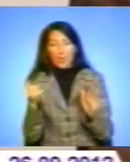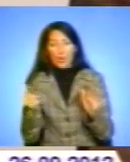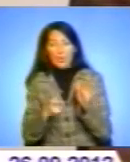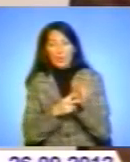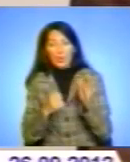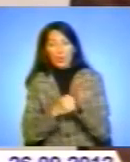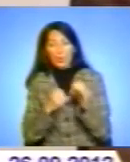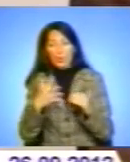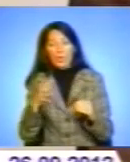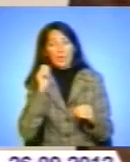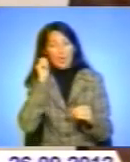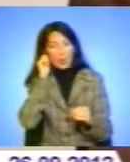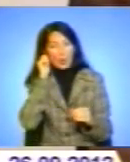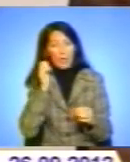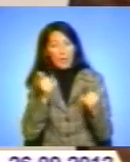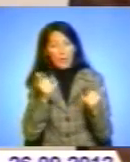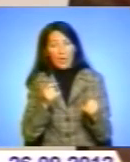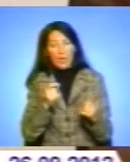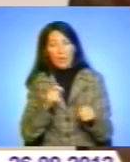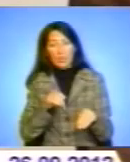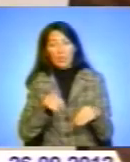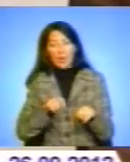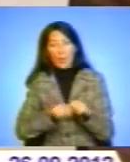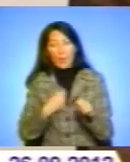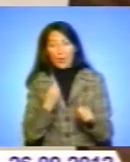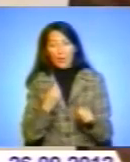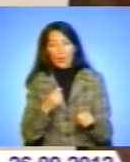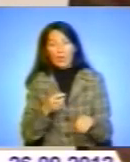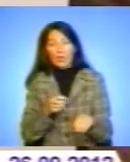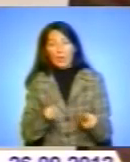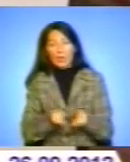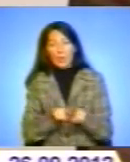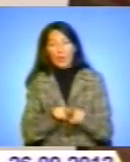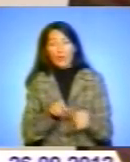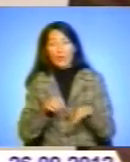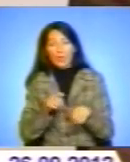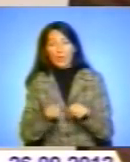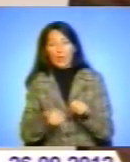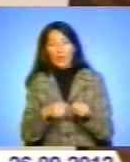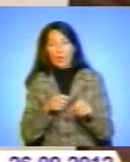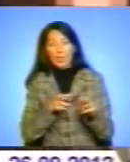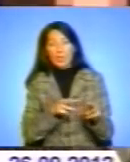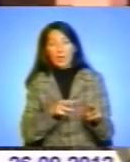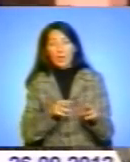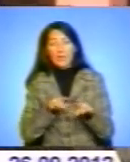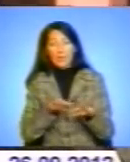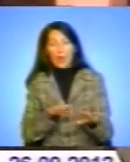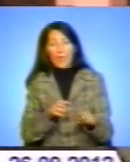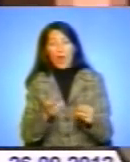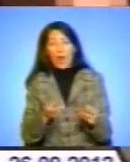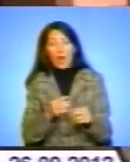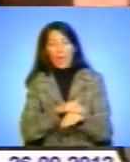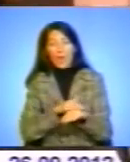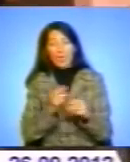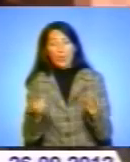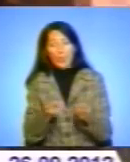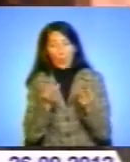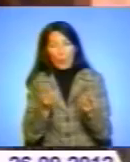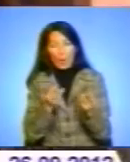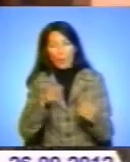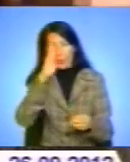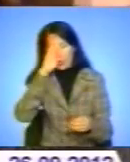час вирішується питання про порушення кримінальної справи за фактом підпалу житлового будинку потерпілої особи. Підозрюваного міліціонери арештували.